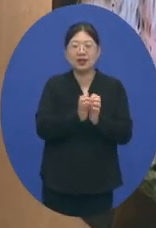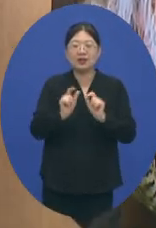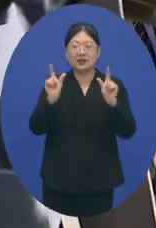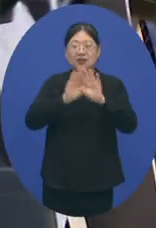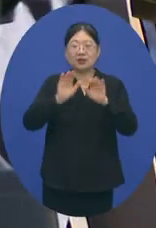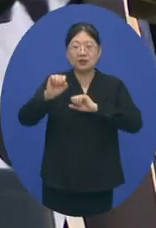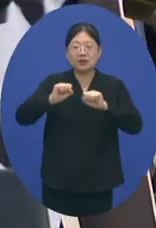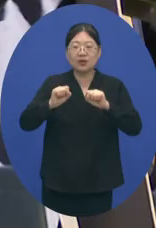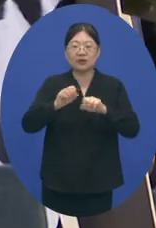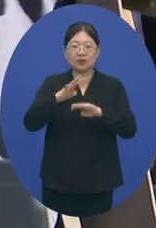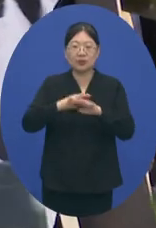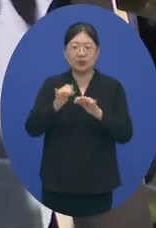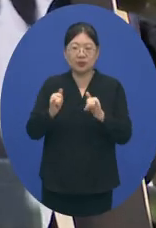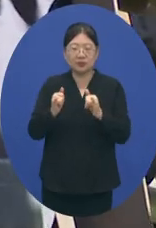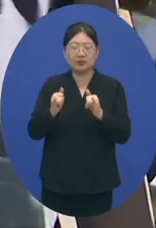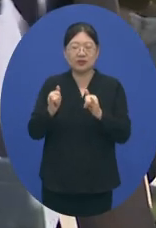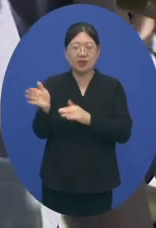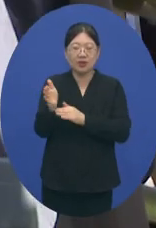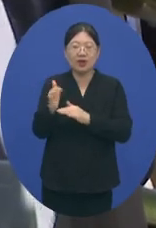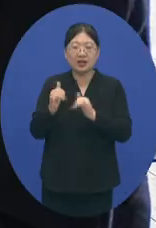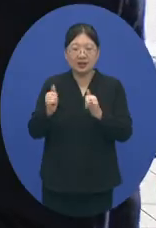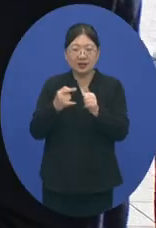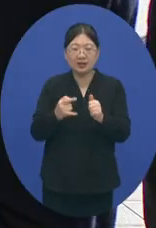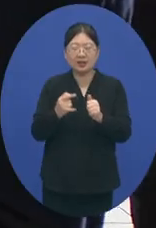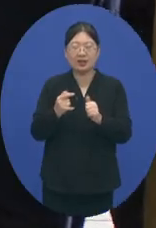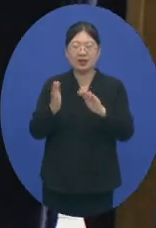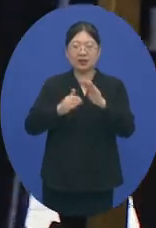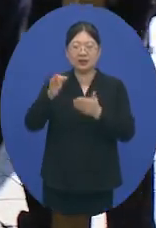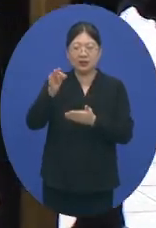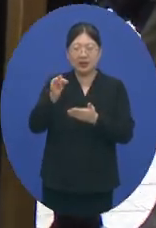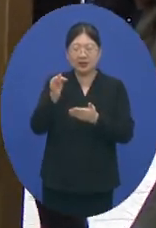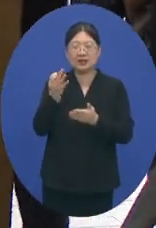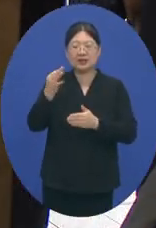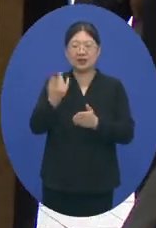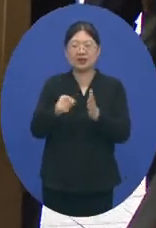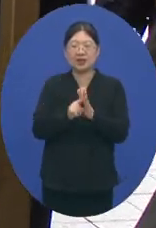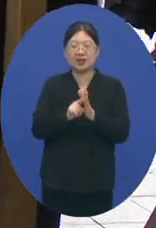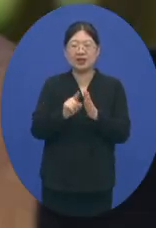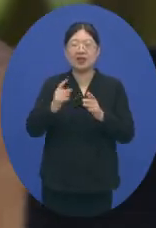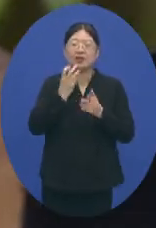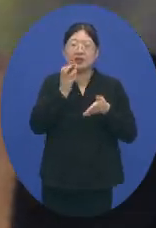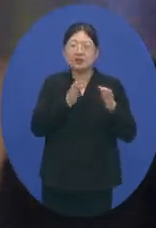기후행동, 농어민에 이르기까지 공적 가치를 인정하기 위한 경기도의